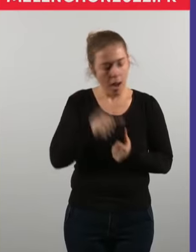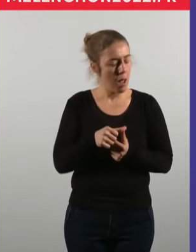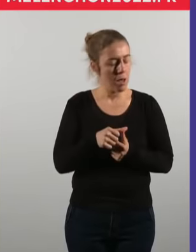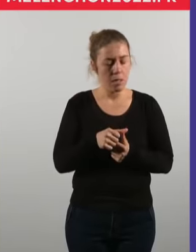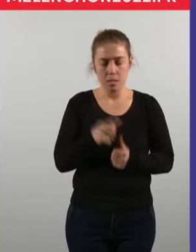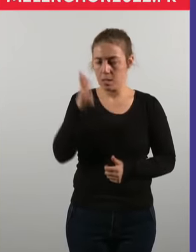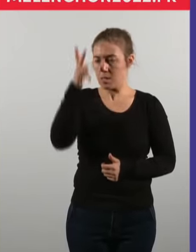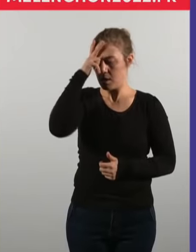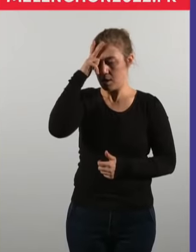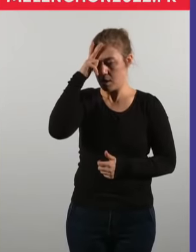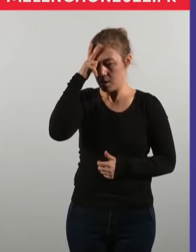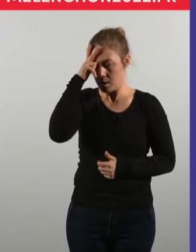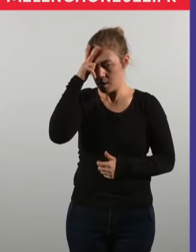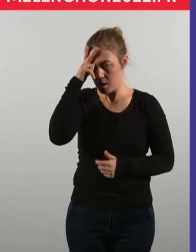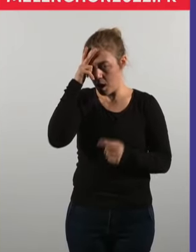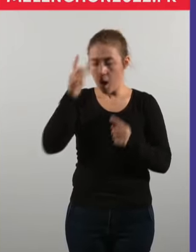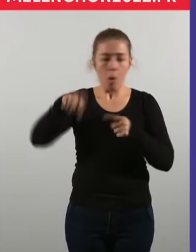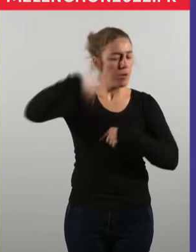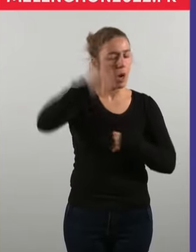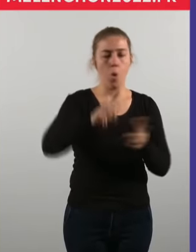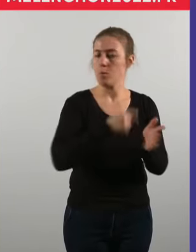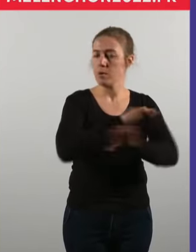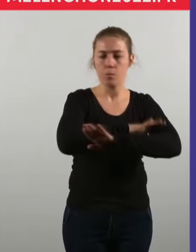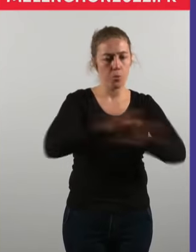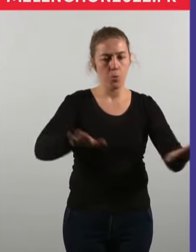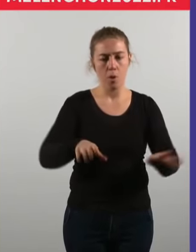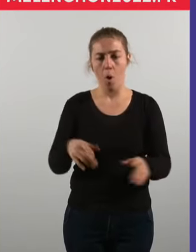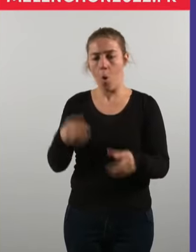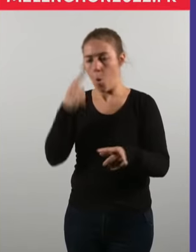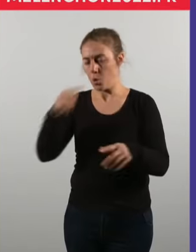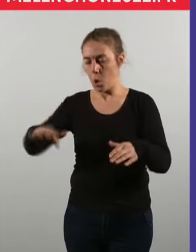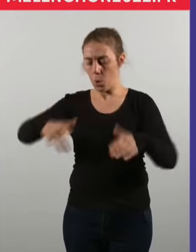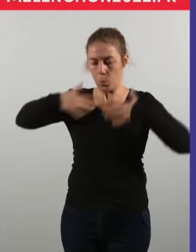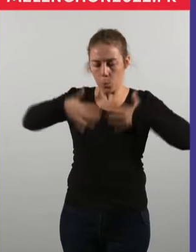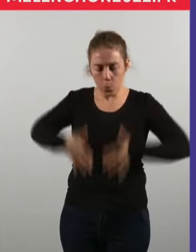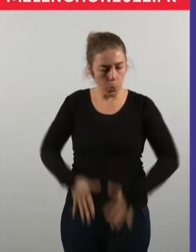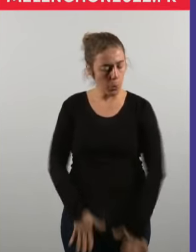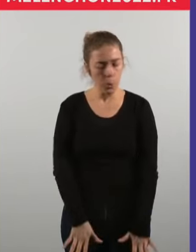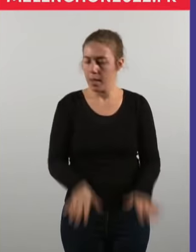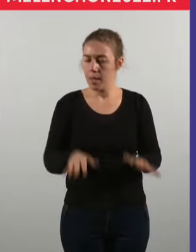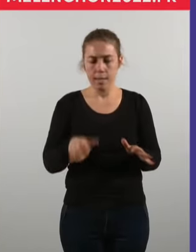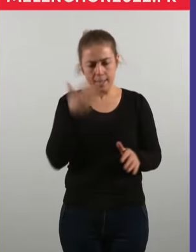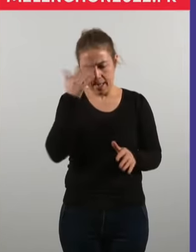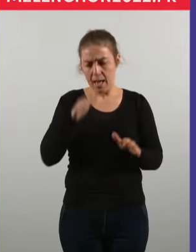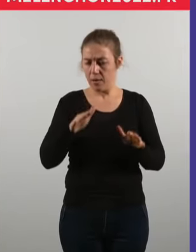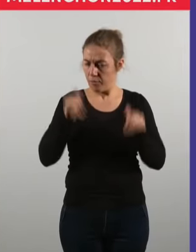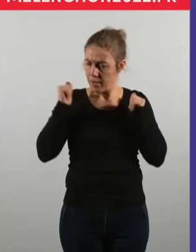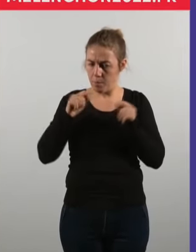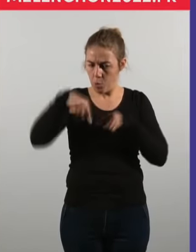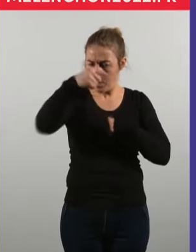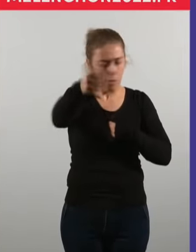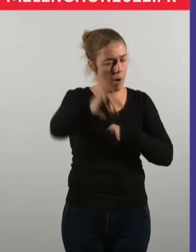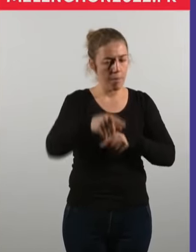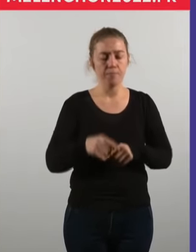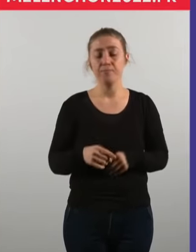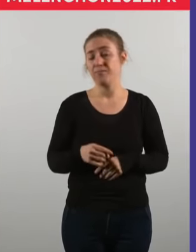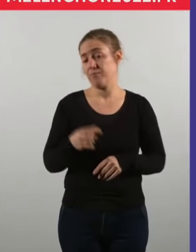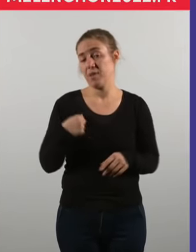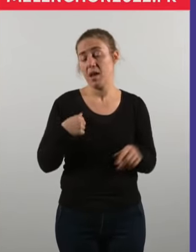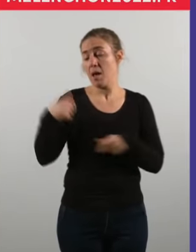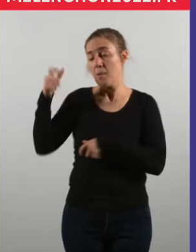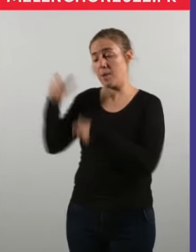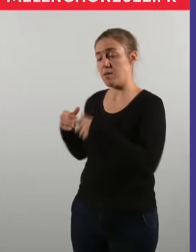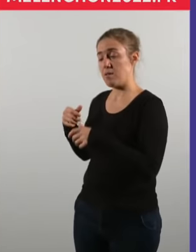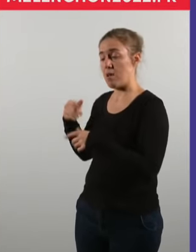attention désormais à cette odeur-là. En somme, je viens de rompre avec des générations de laveuses à l'eau de